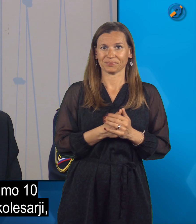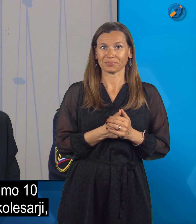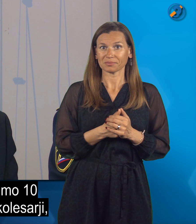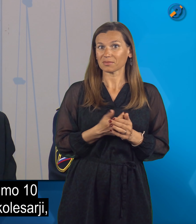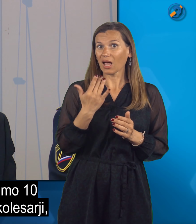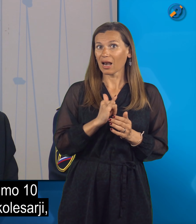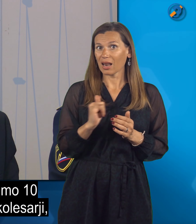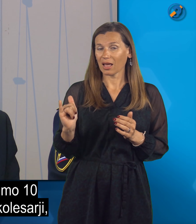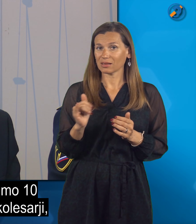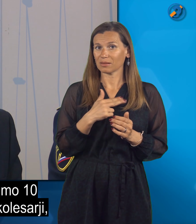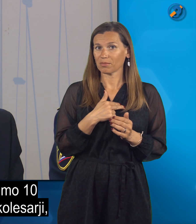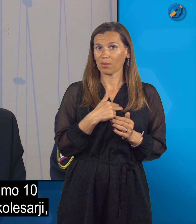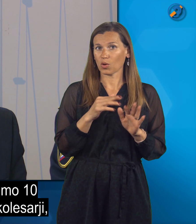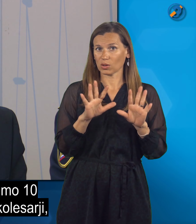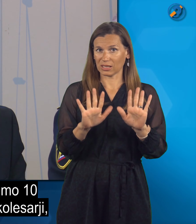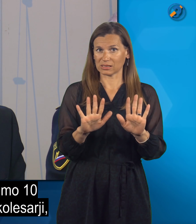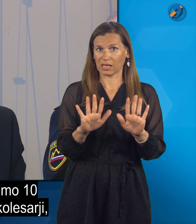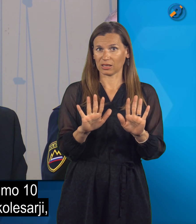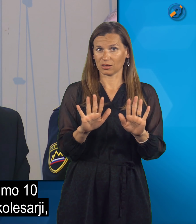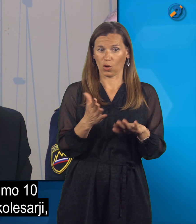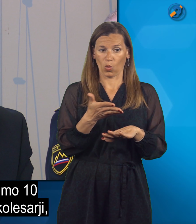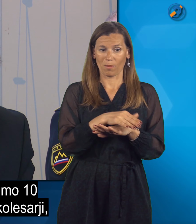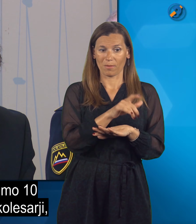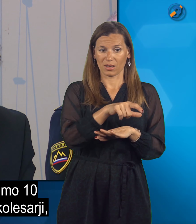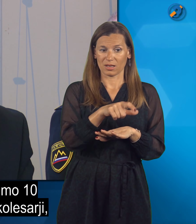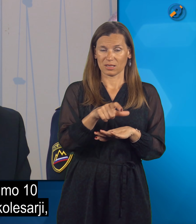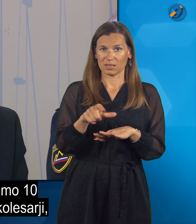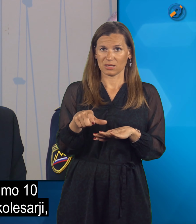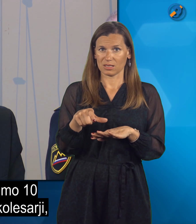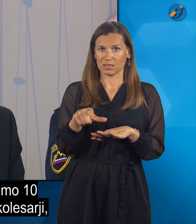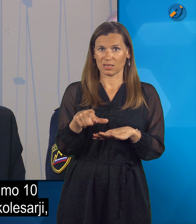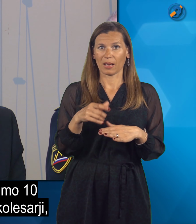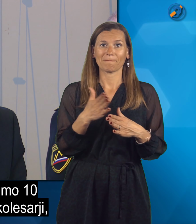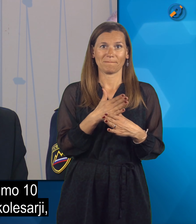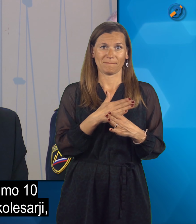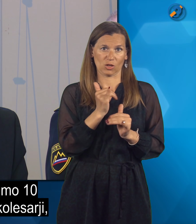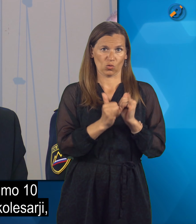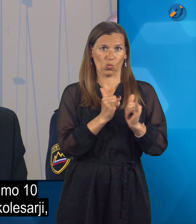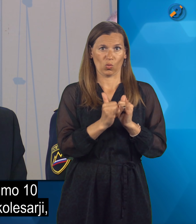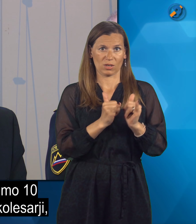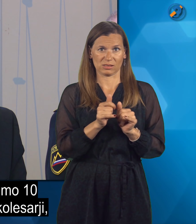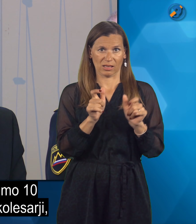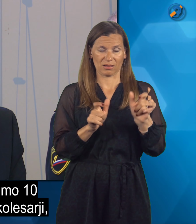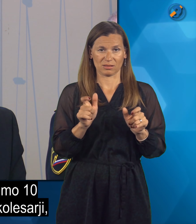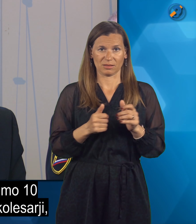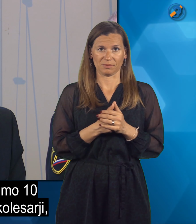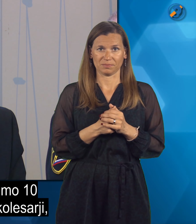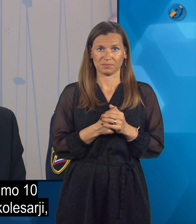Lani beležimo 10 umrlih med kolesarji.